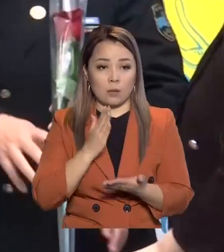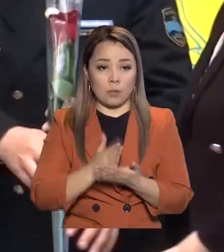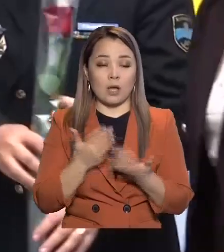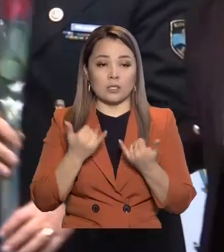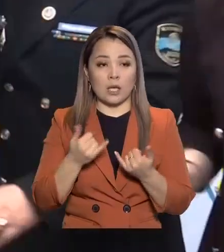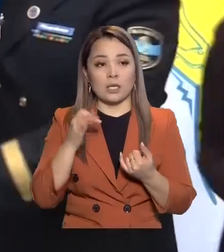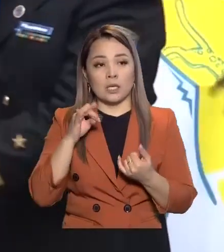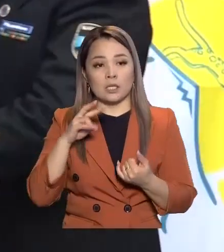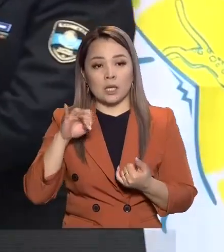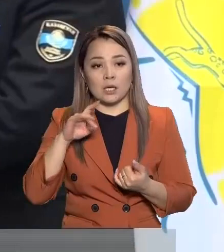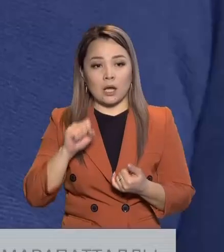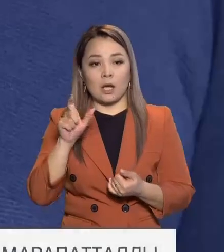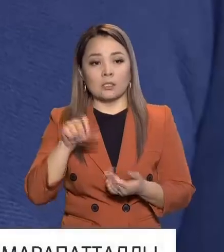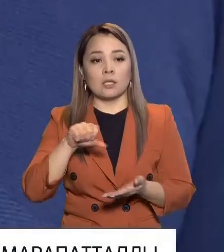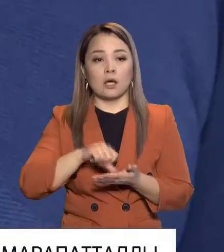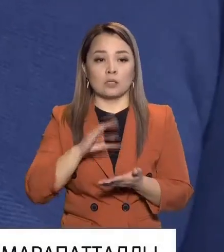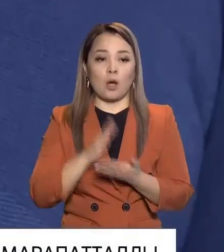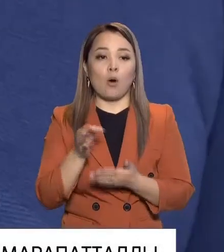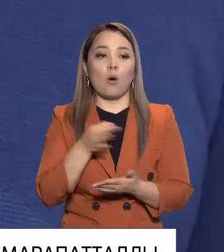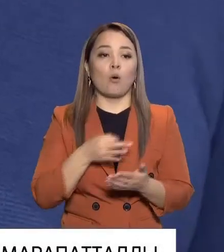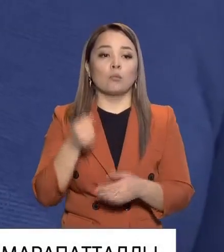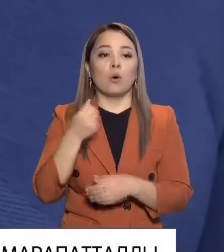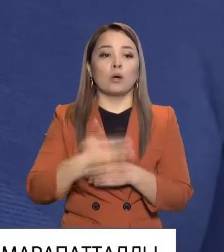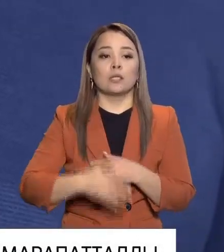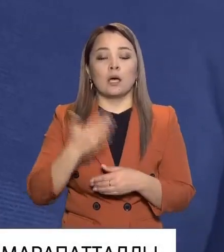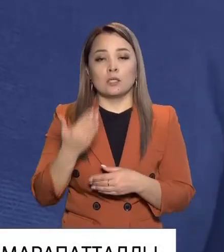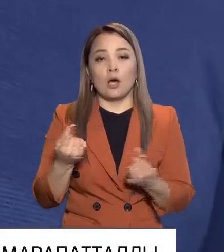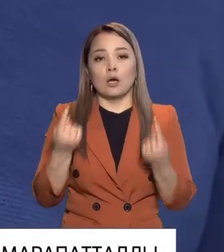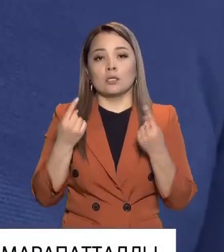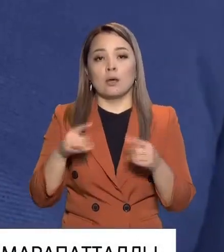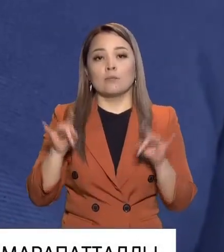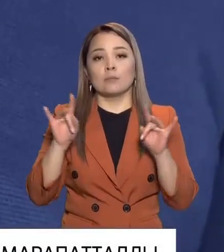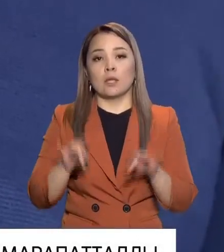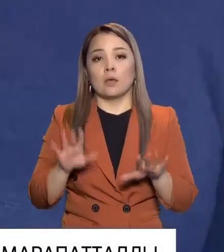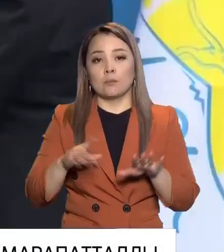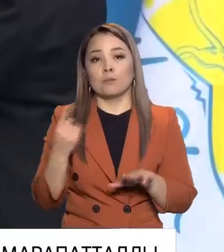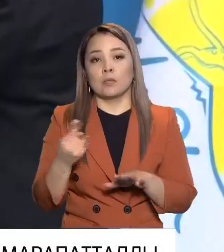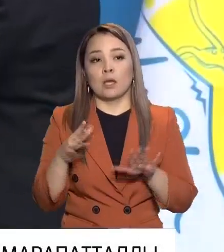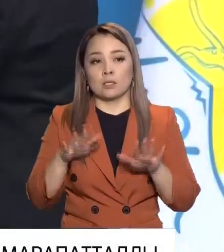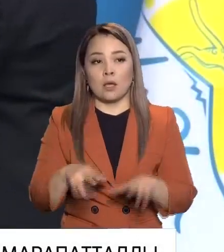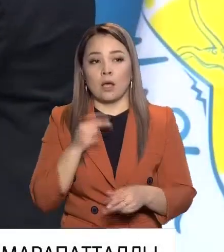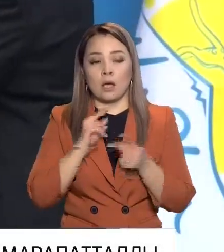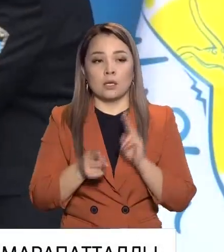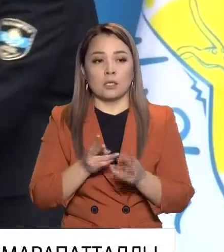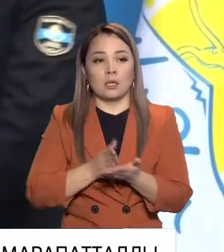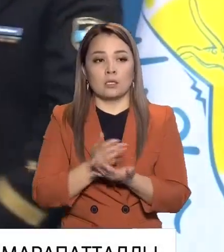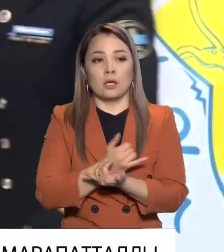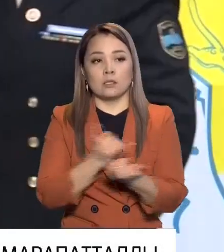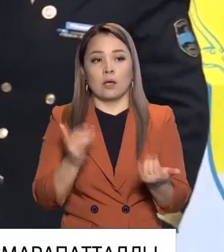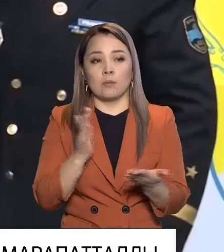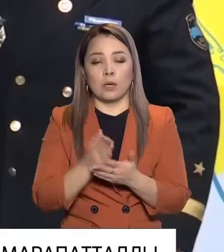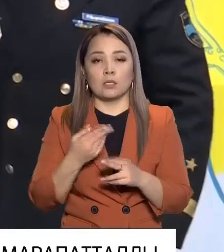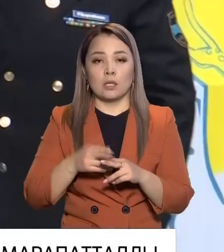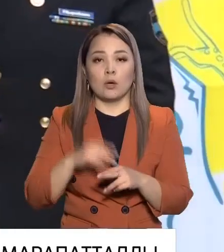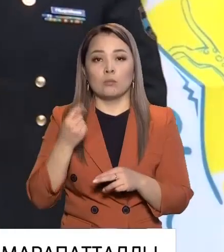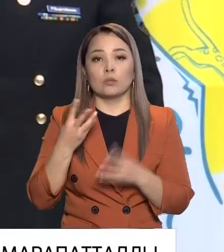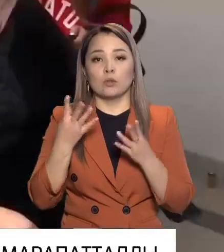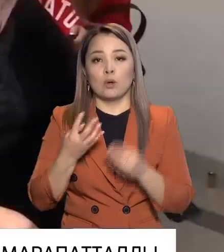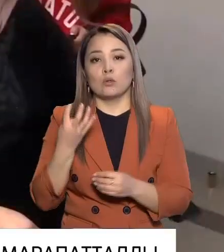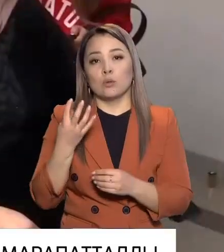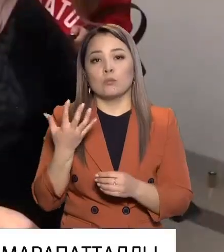бірі Индира Қасымова. Ол облыс орталығындағы ірі мейрамханалардың бірінде аспаз болып қызмет етеді. Бірнеше күн